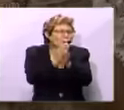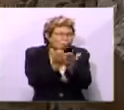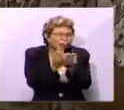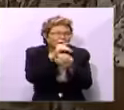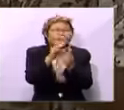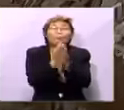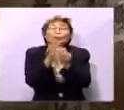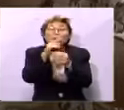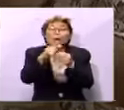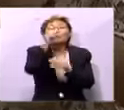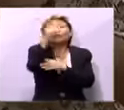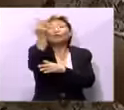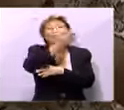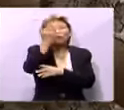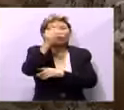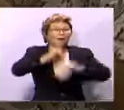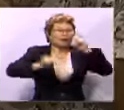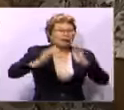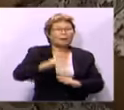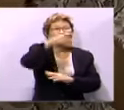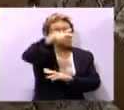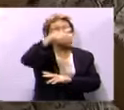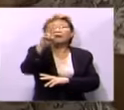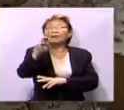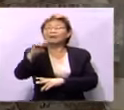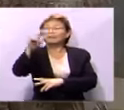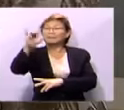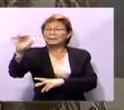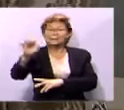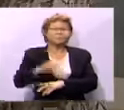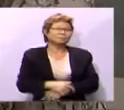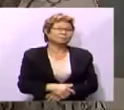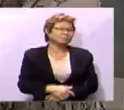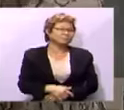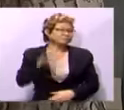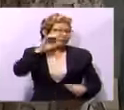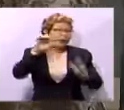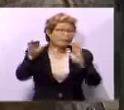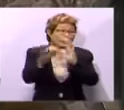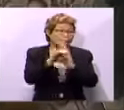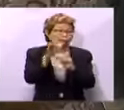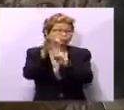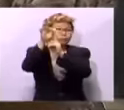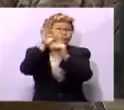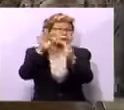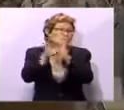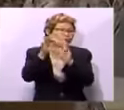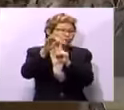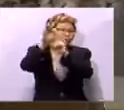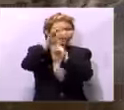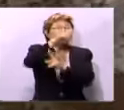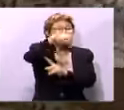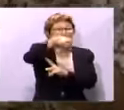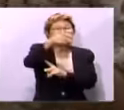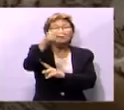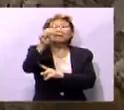mengenai salah satu filem lakonan Allahyarham Tan Sri P. Ramlee, itu Anjuran Nasib. Dan gambar yang agak unik ini ialah gambar Tan Sri P.